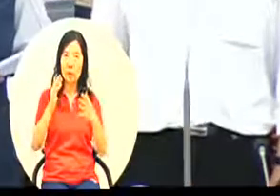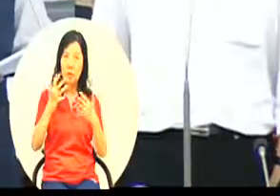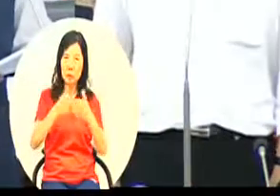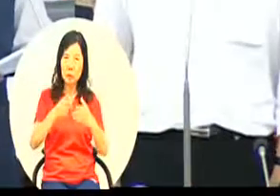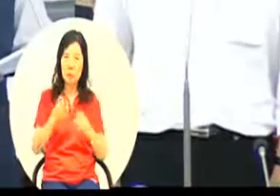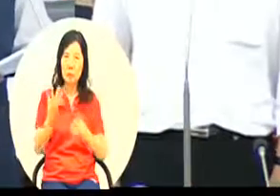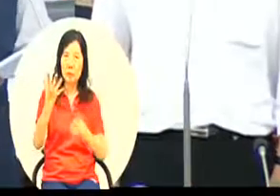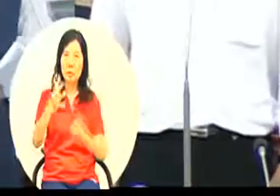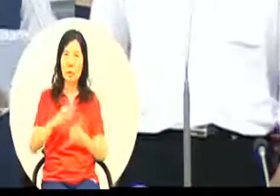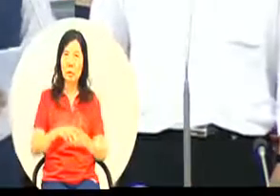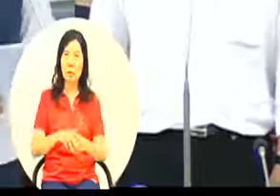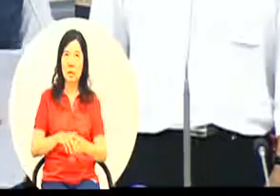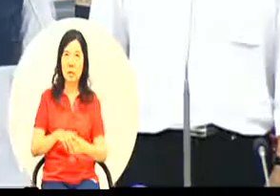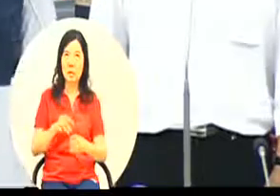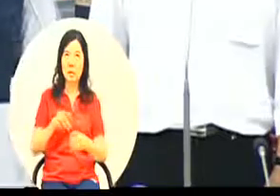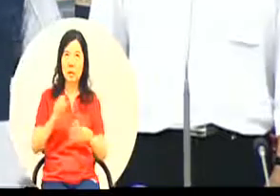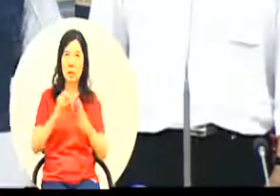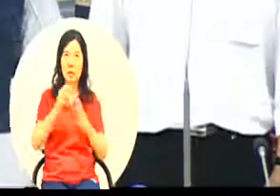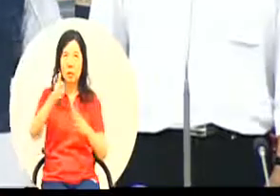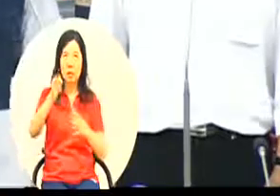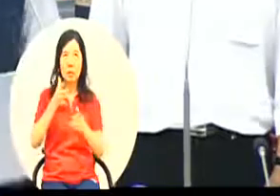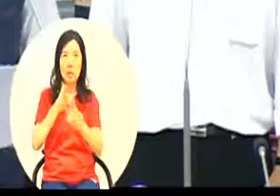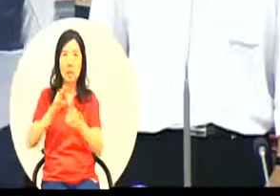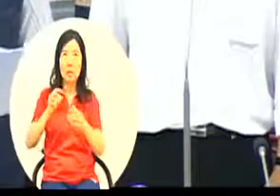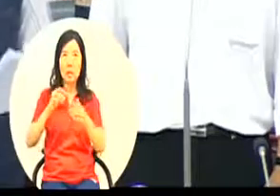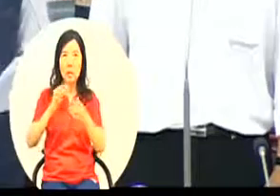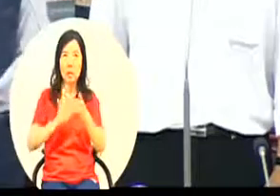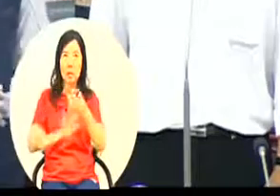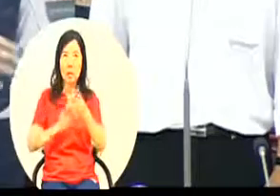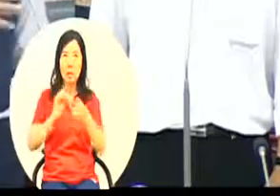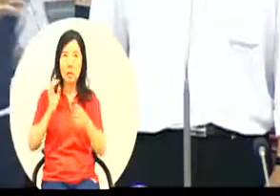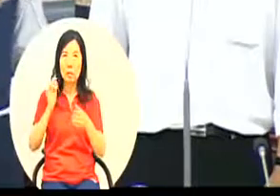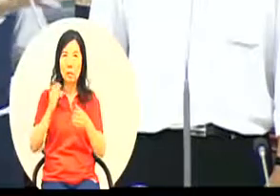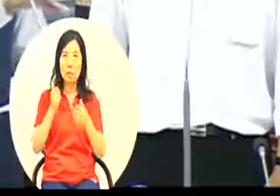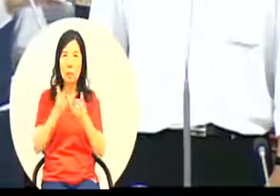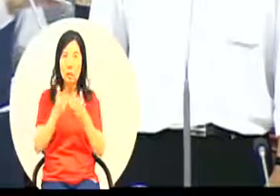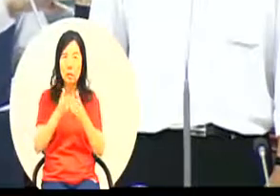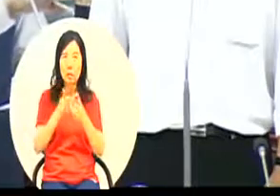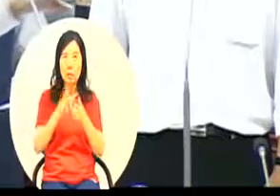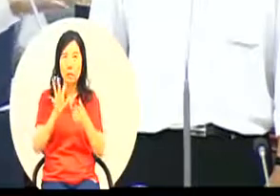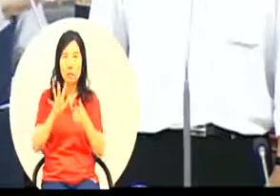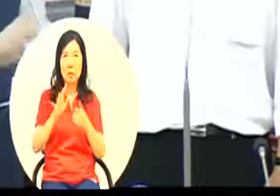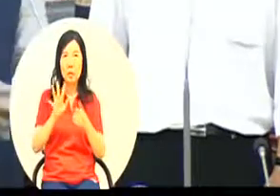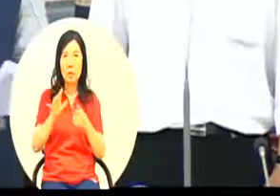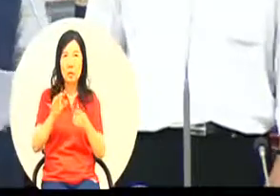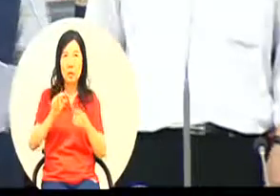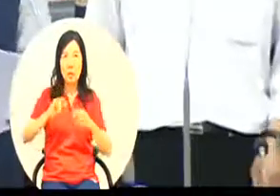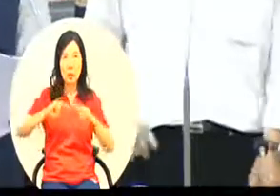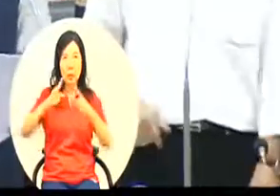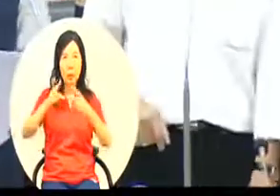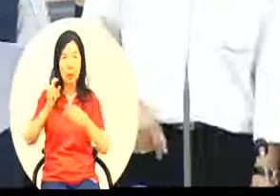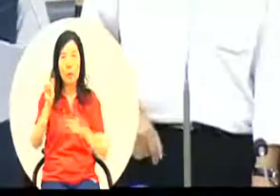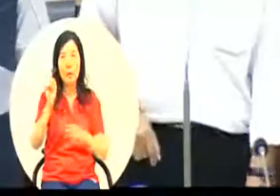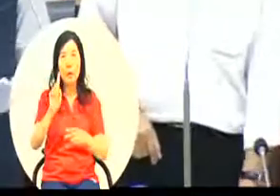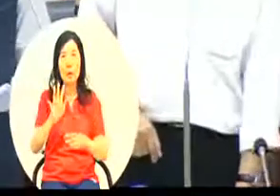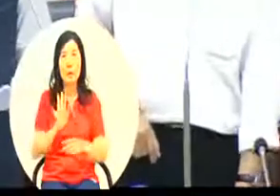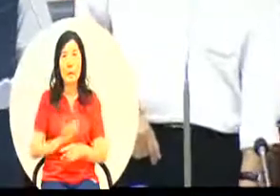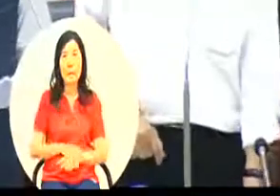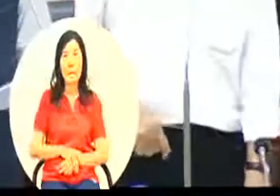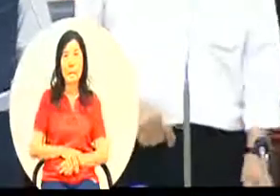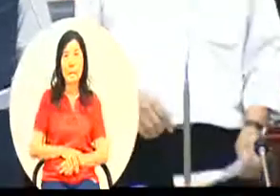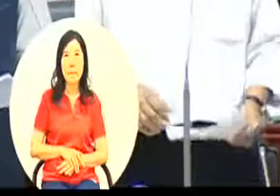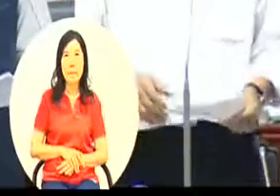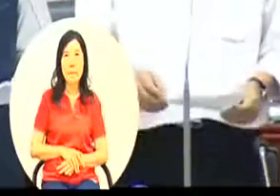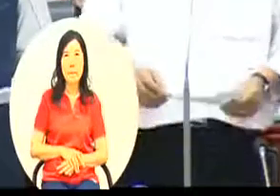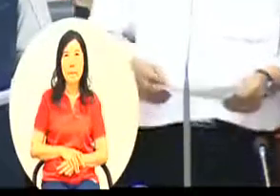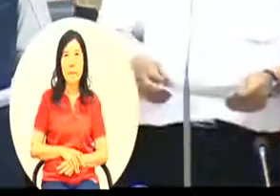有局里面有没有什么其他的想法，或者是要优先改进的地方在哪里呢？ 是，谢谢